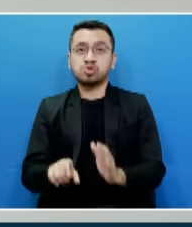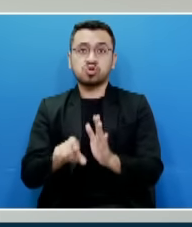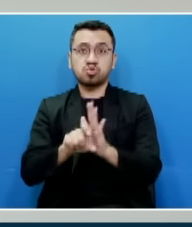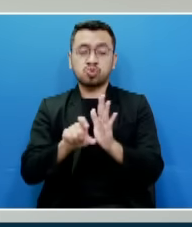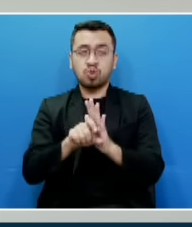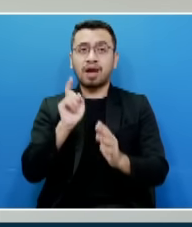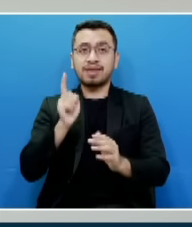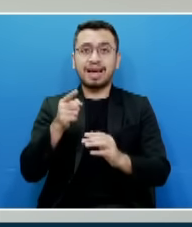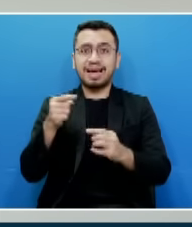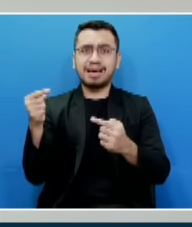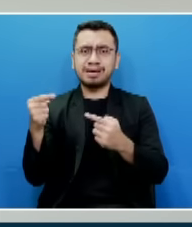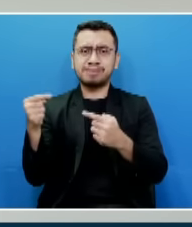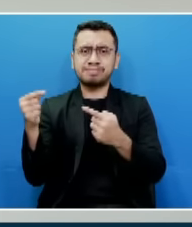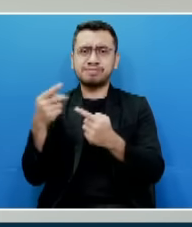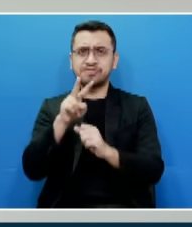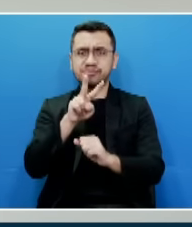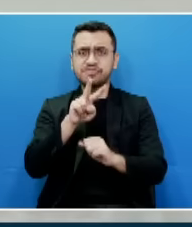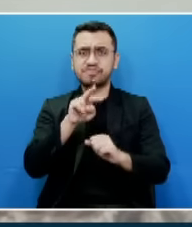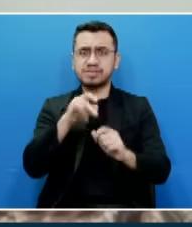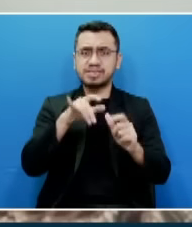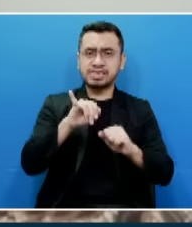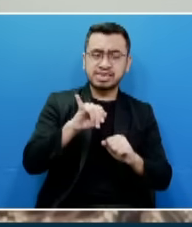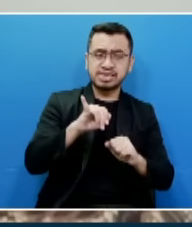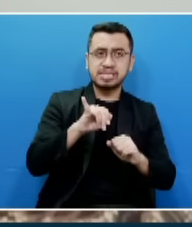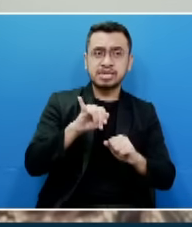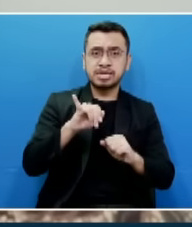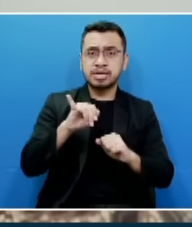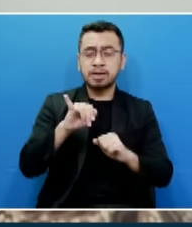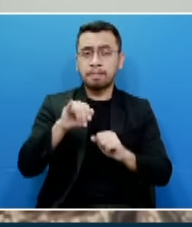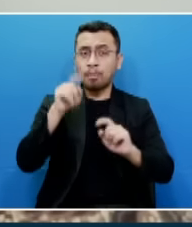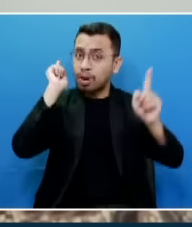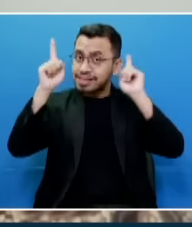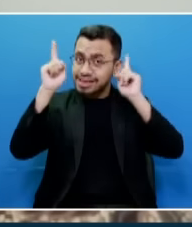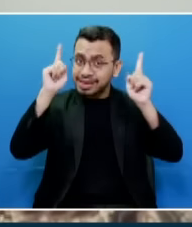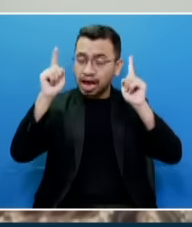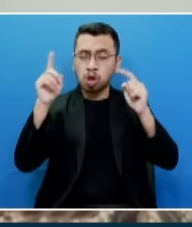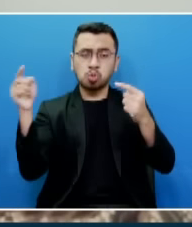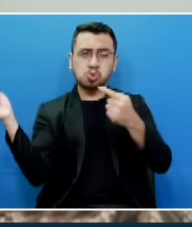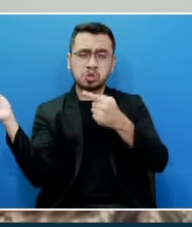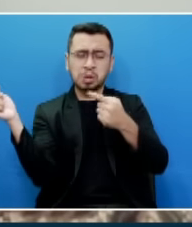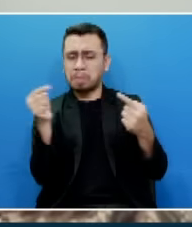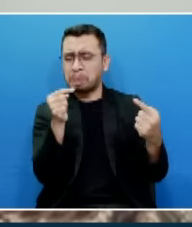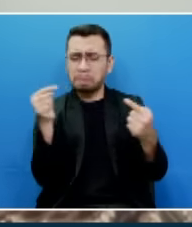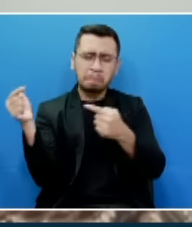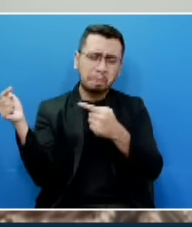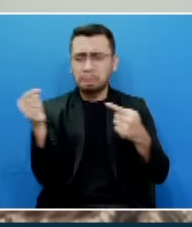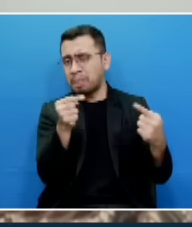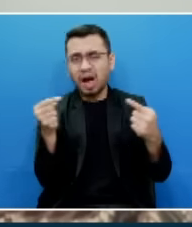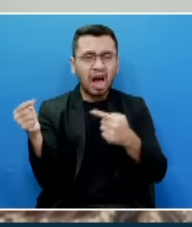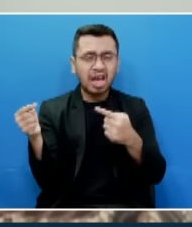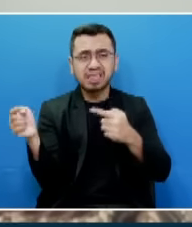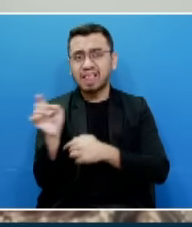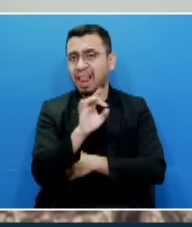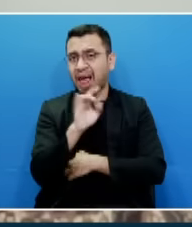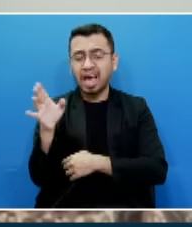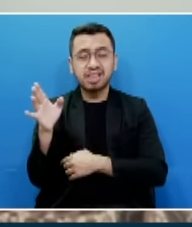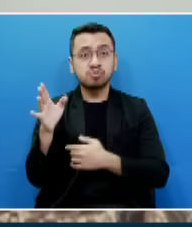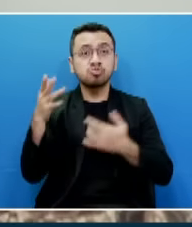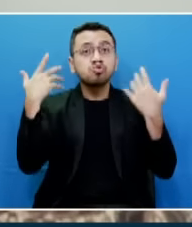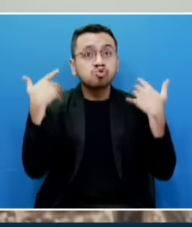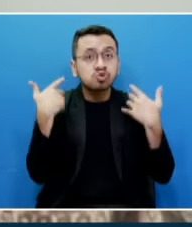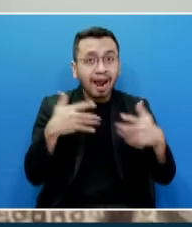eh visi politik perdebatan-perdebatan keras secara politik gitu secara personal secara persahabatan